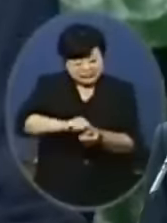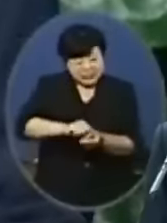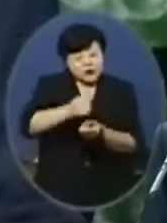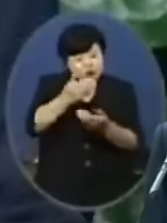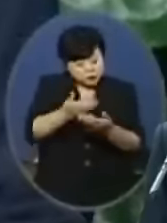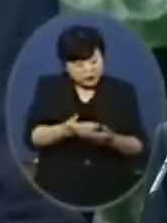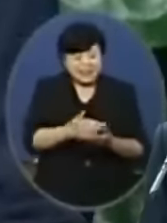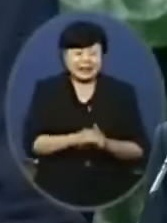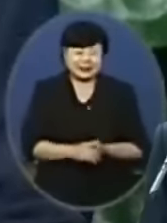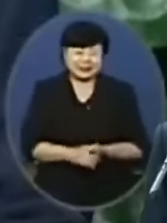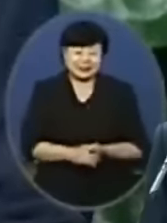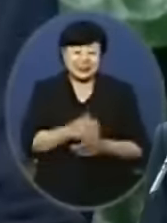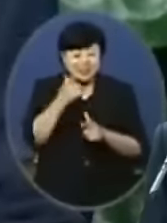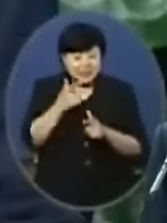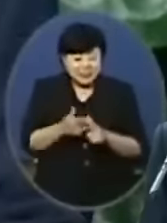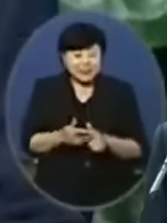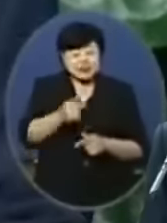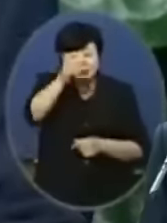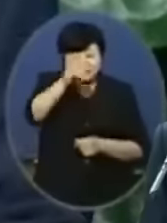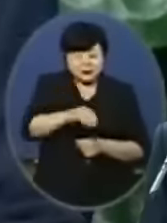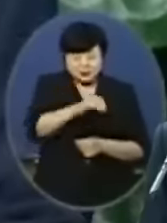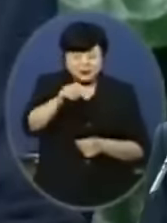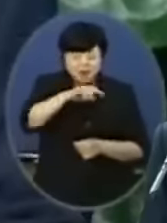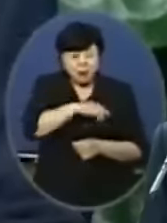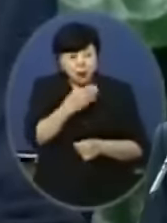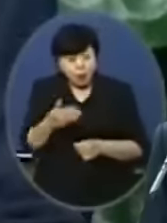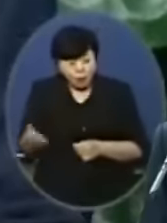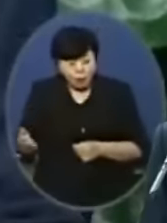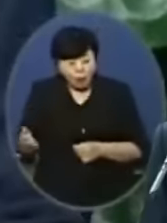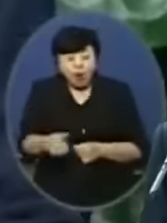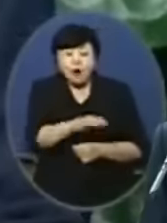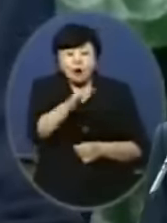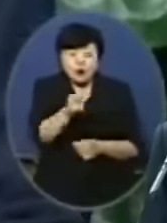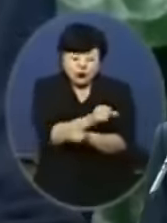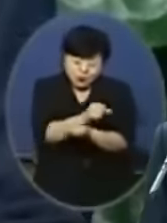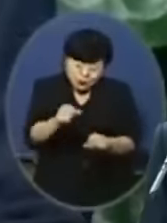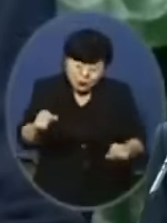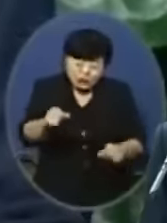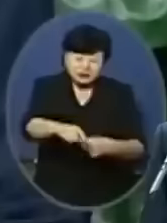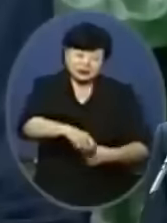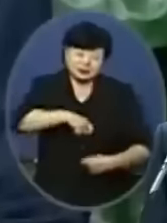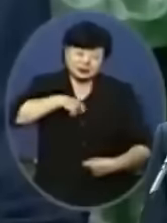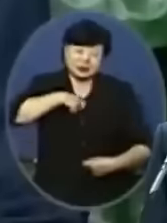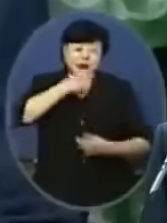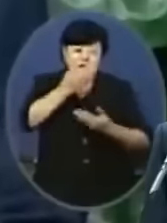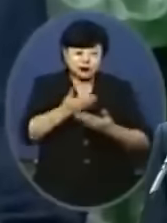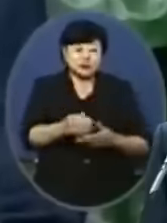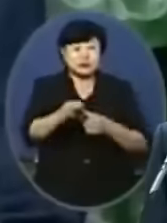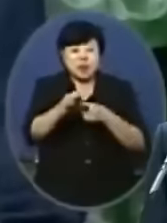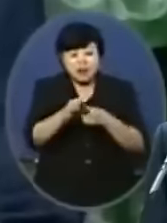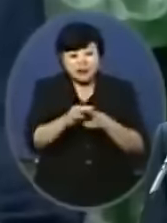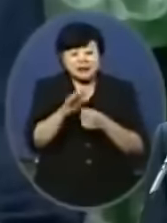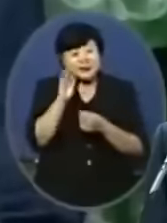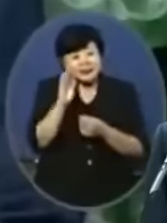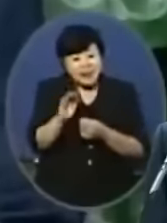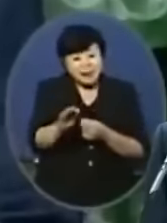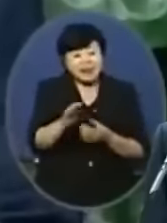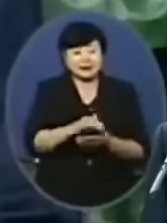씻어주시는 것입니다. 예수님이 십자가 보혈로 우리를 용서하시고 의롭다 해주시면 그